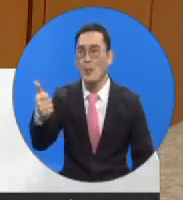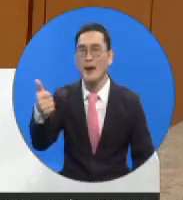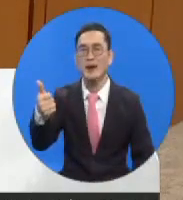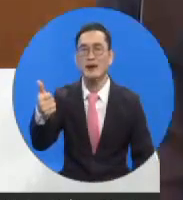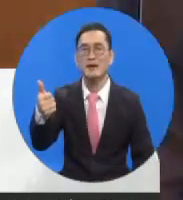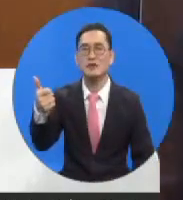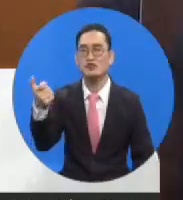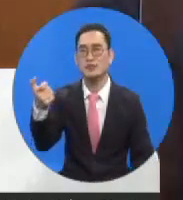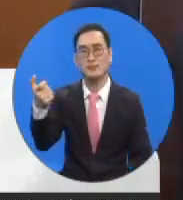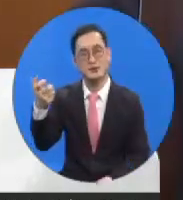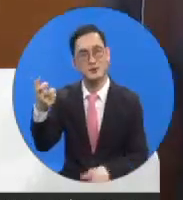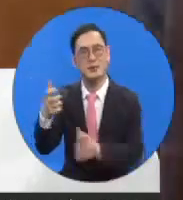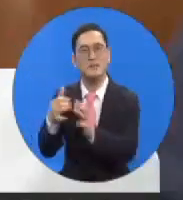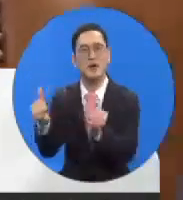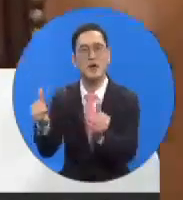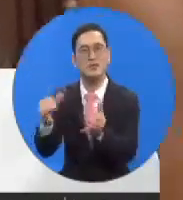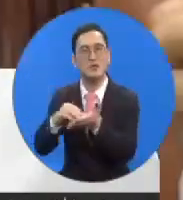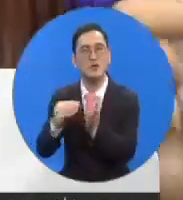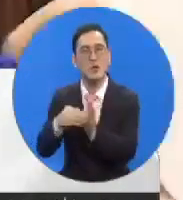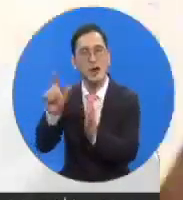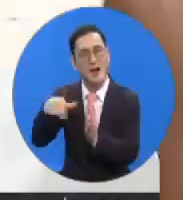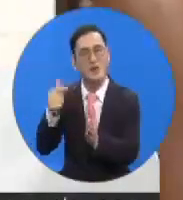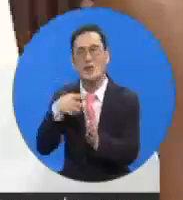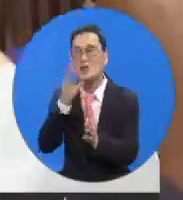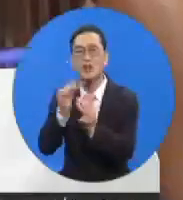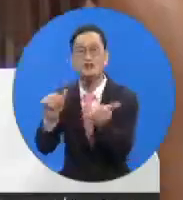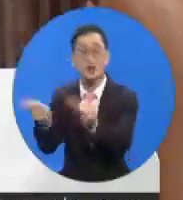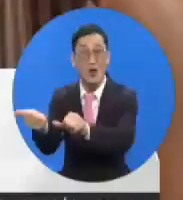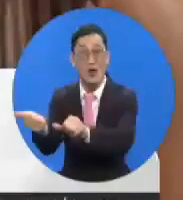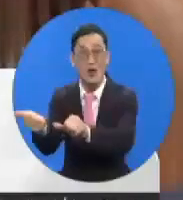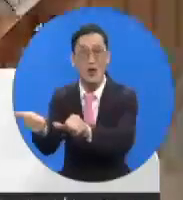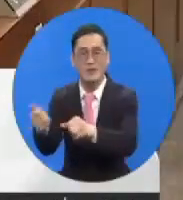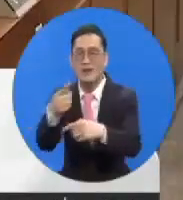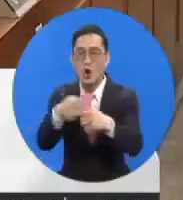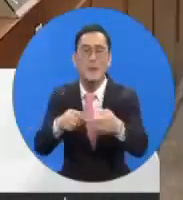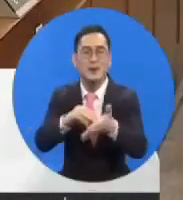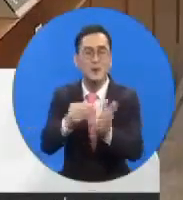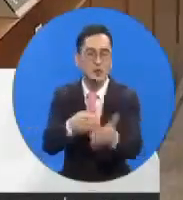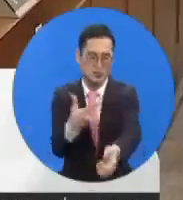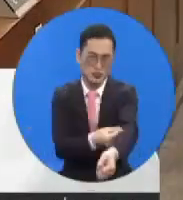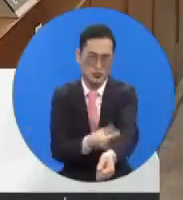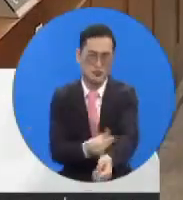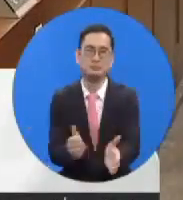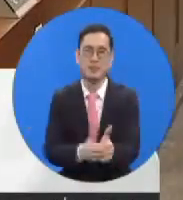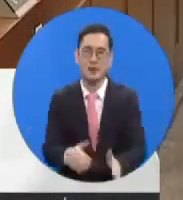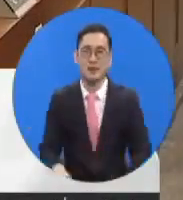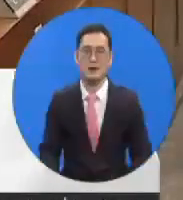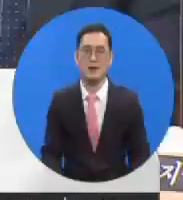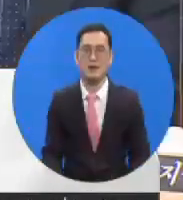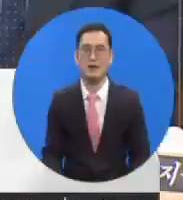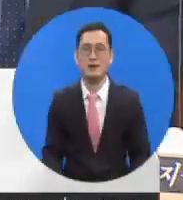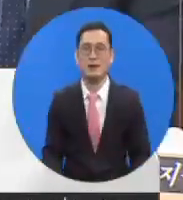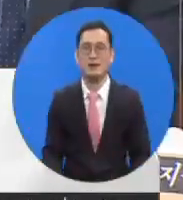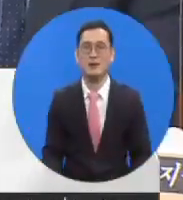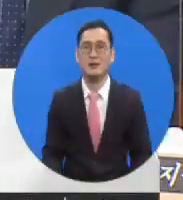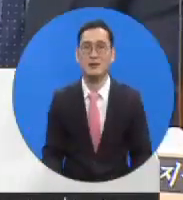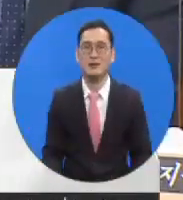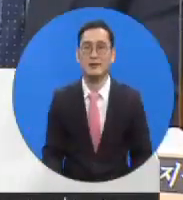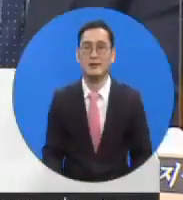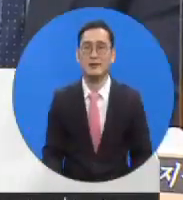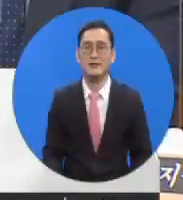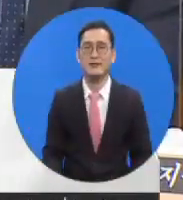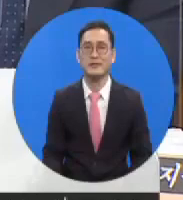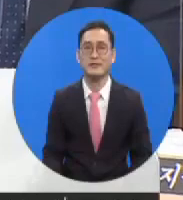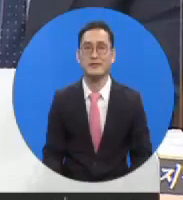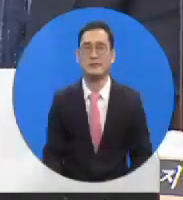모순이 있긴 하지만 어쨌든 간에 또 조금 전에 얘기한 것처럼 이제 아무래도 이번에 백신에 대한 그런 경각시 높아지다 보니까 아마도 이제 그런 부분도